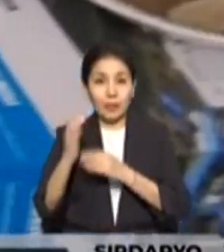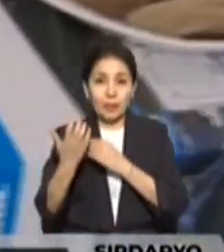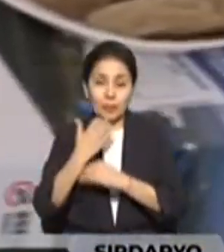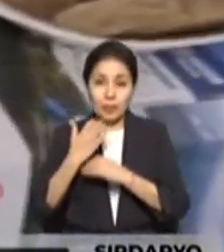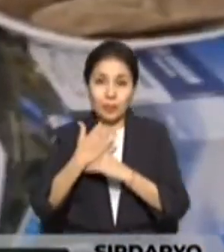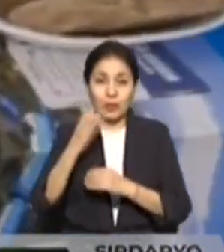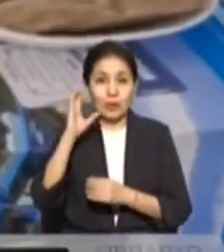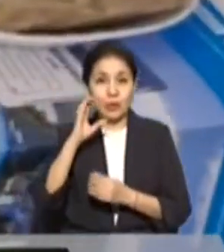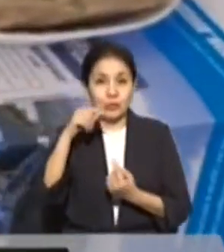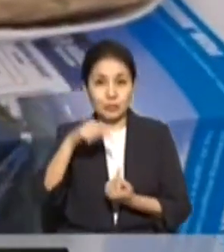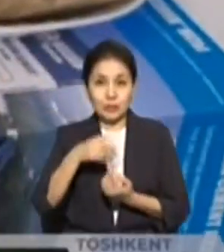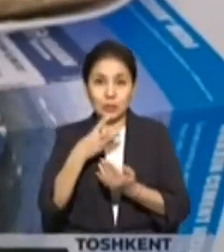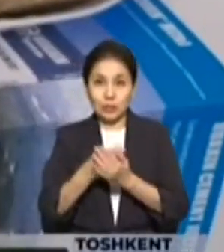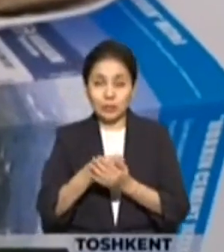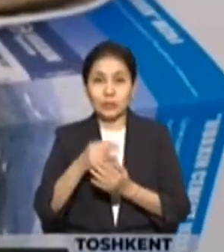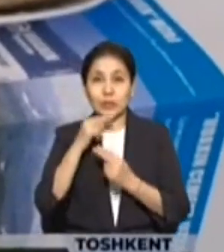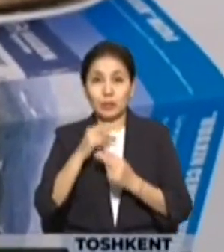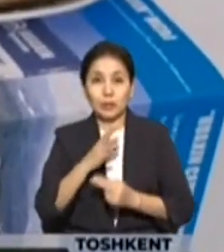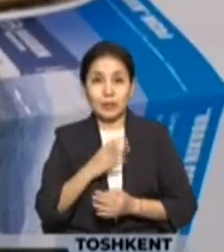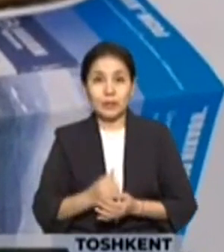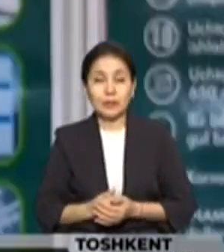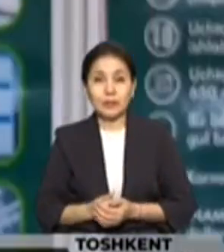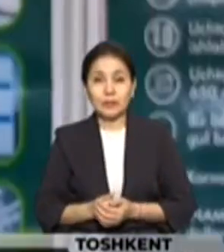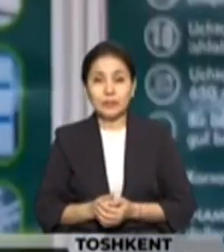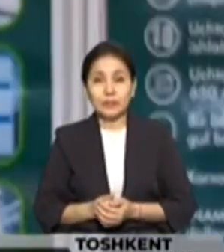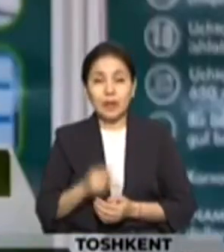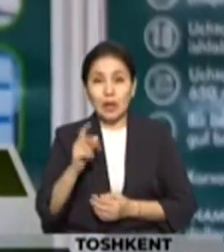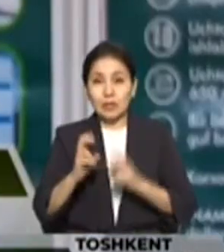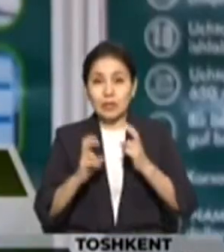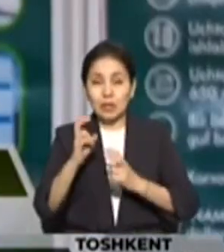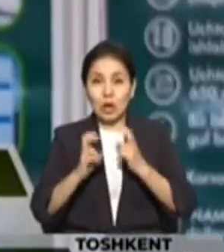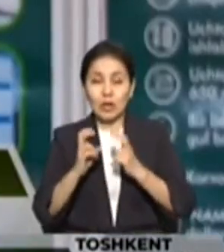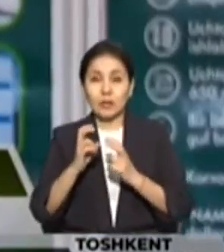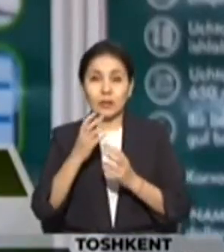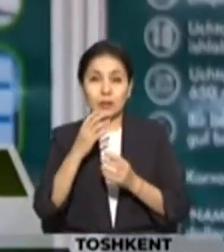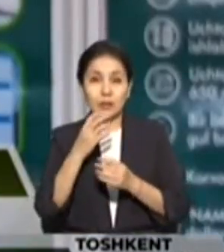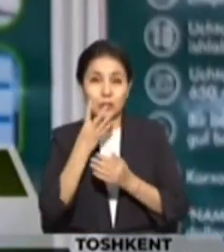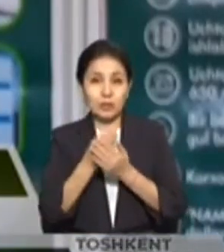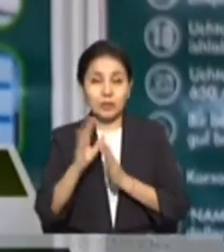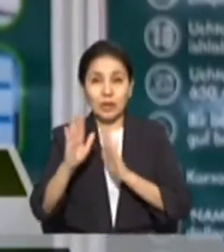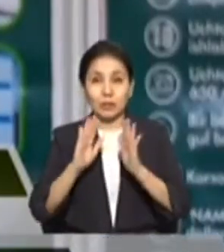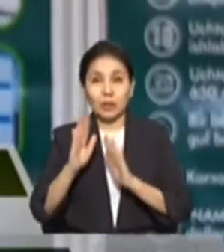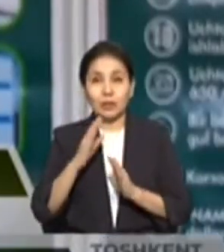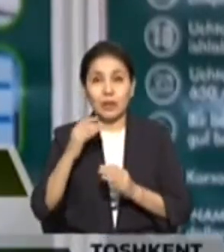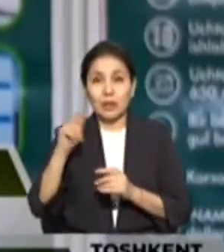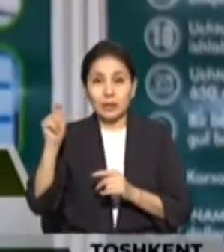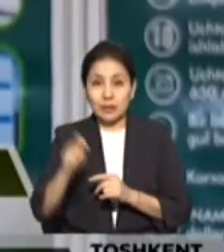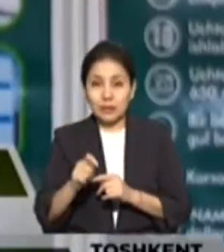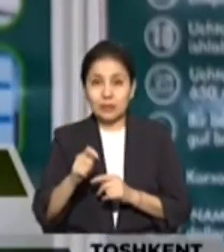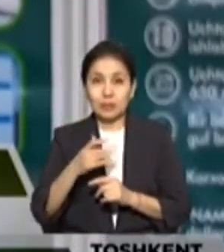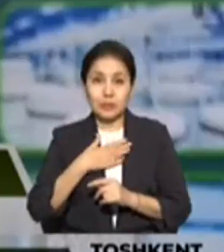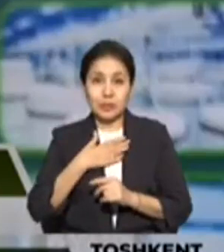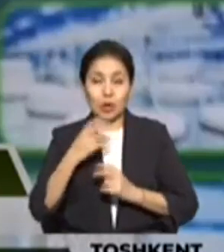eksportbop mahsulot turlari ishtirokchilar e'tiborida bo'ldi. Sanoat yarmarkasiga biz Namangandan o'z korxonamiz nomidan tashrif buyurdik.